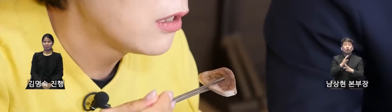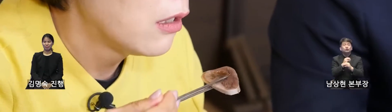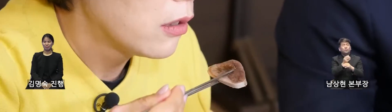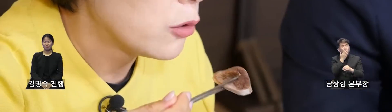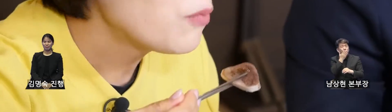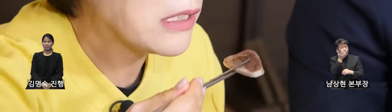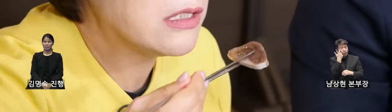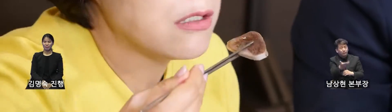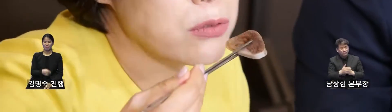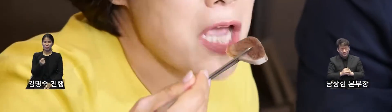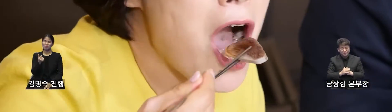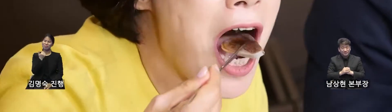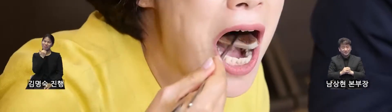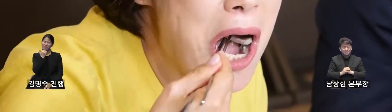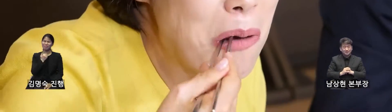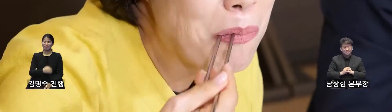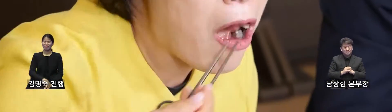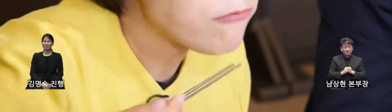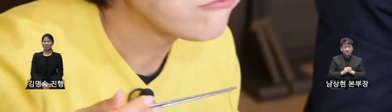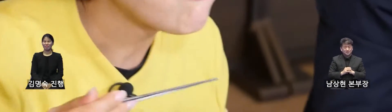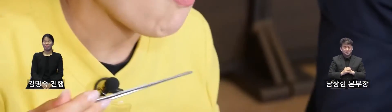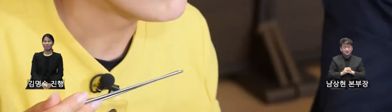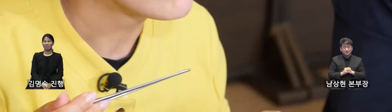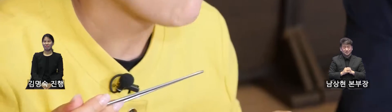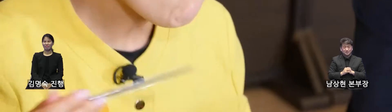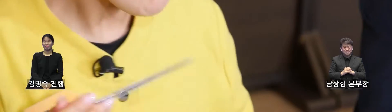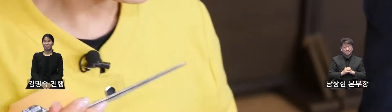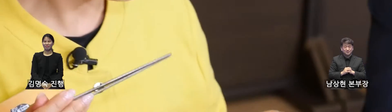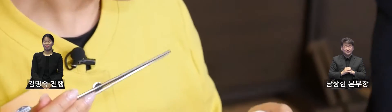아니고. 좀만 기다려보세요. 네.